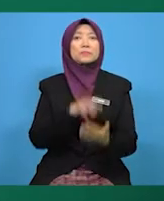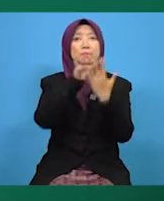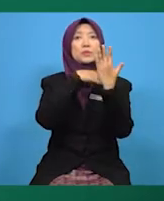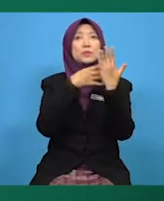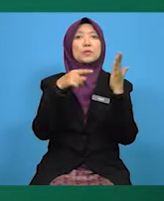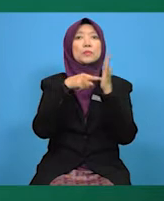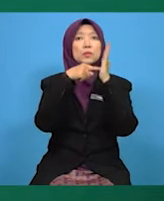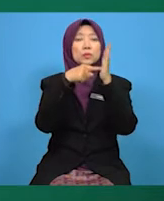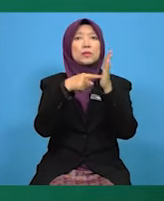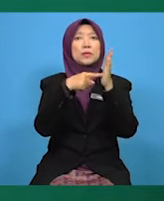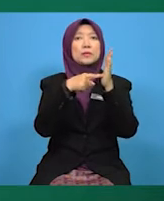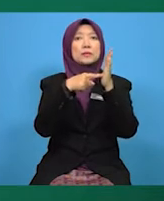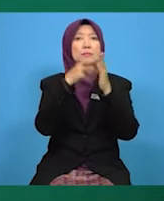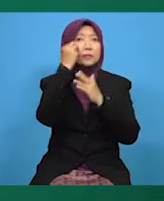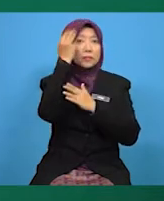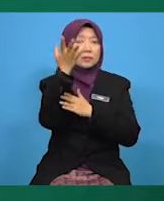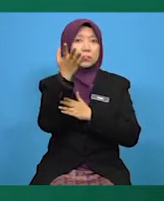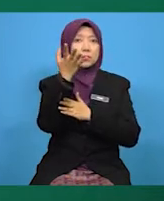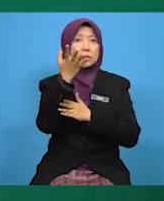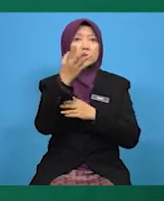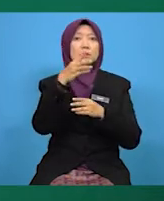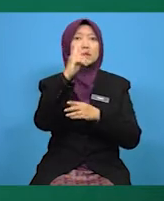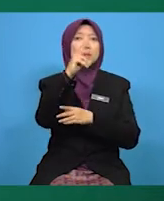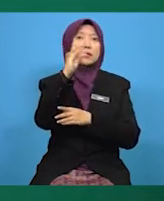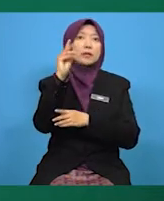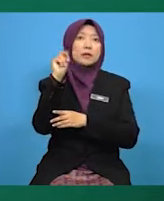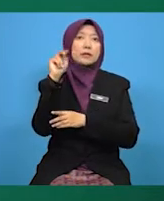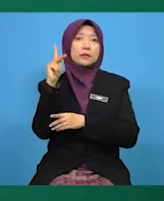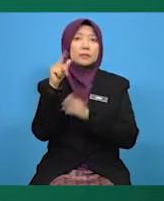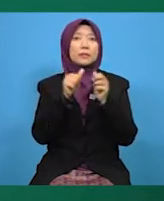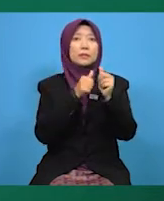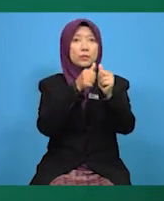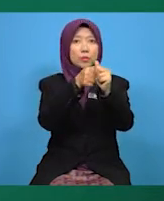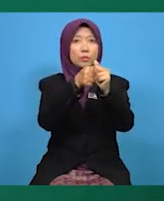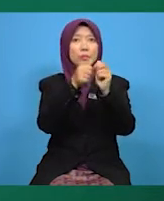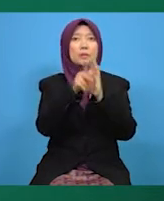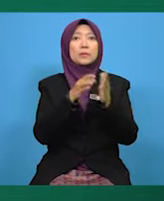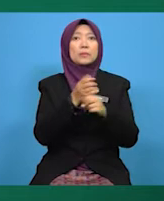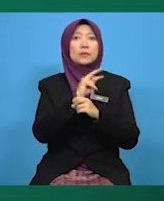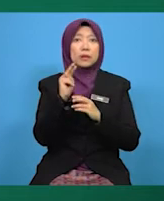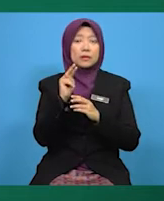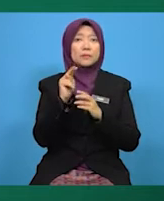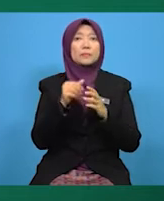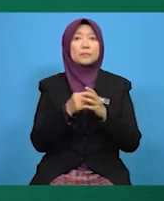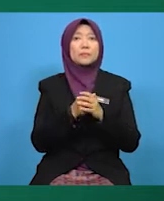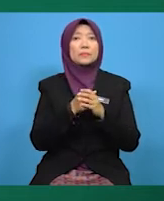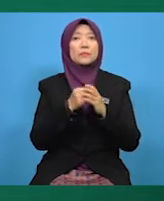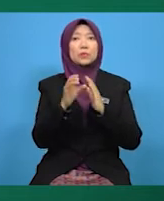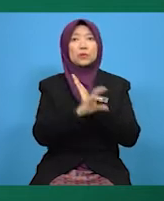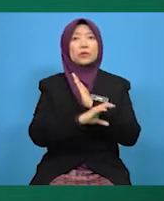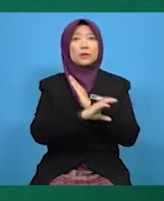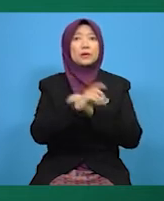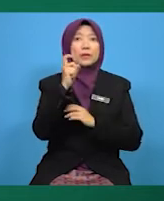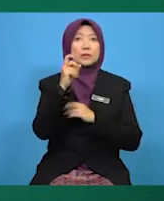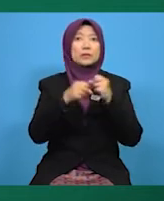Jadual menunjukkan data keluaran dalam negara kasar KDNK mengikut permintaan agregat bagi negara